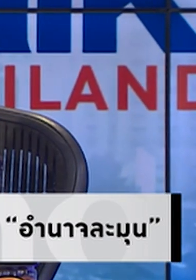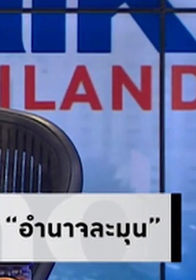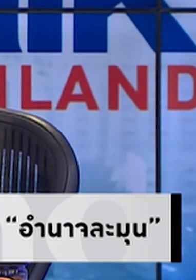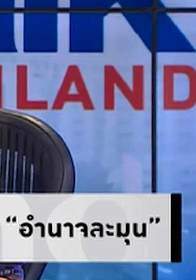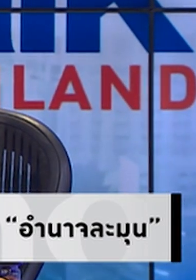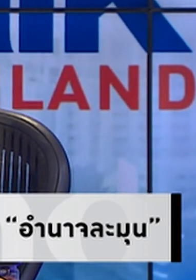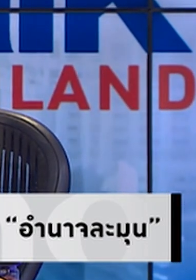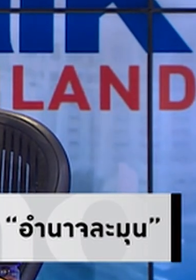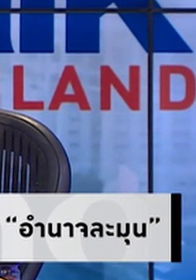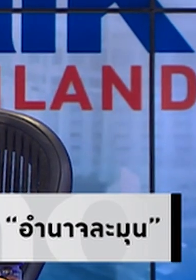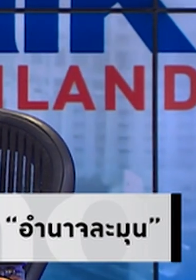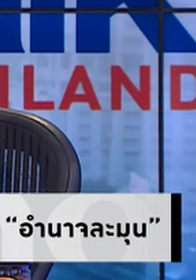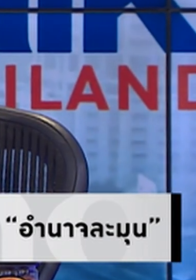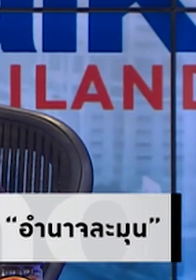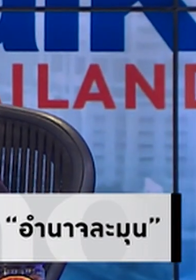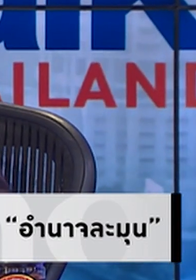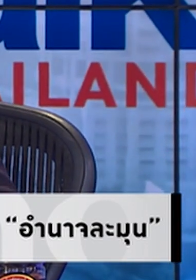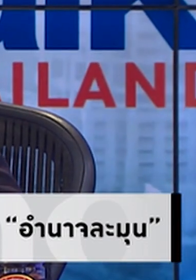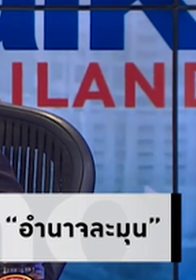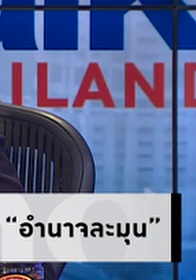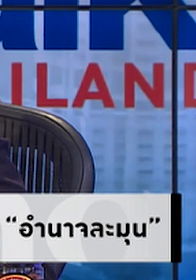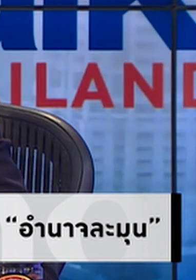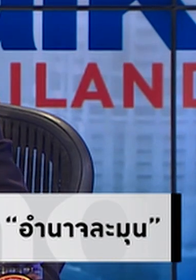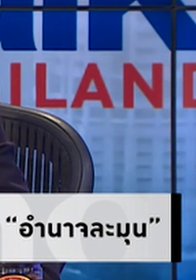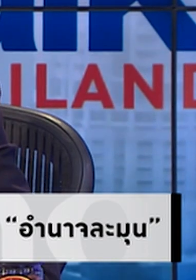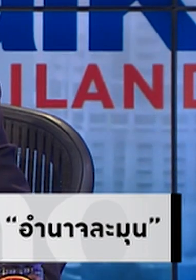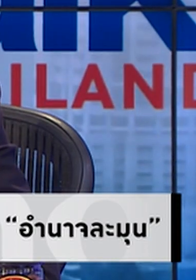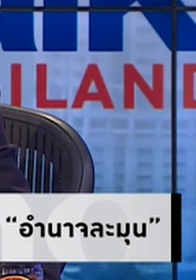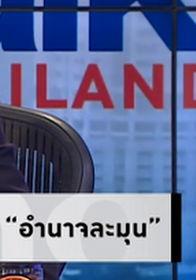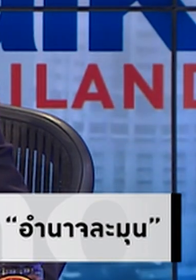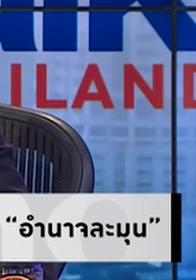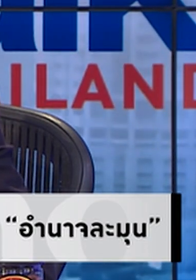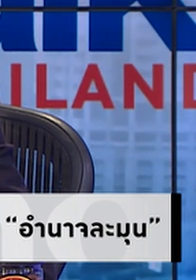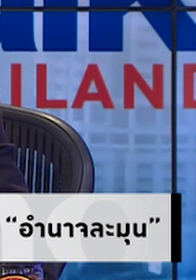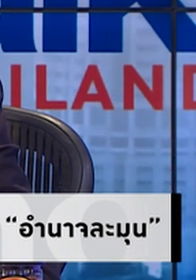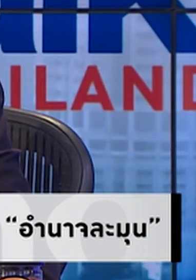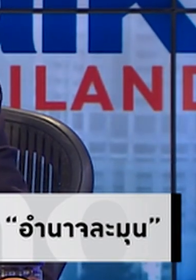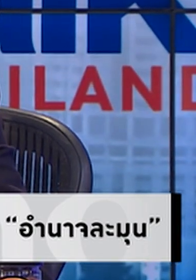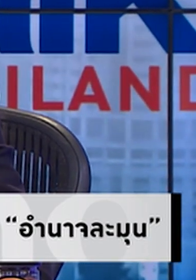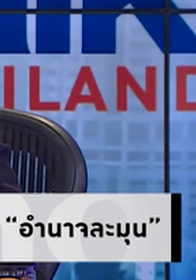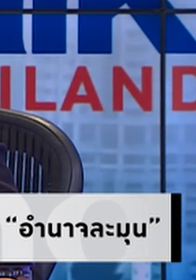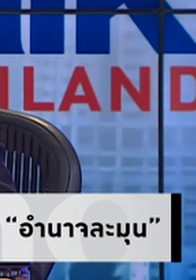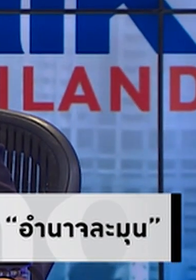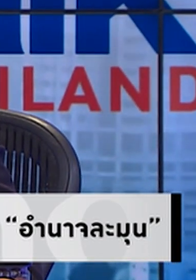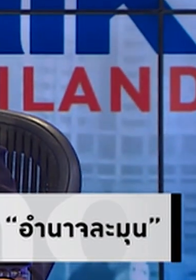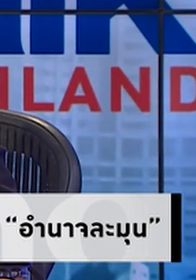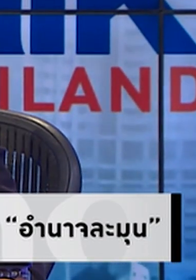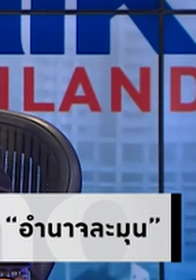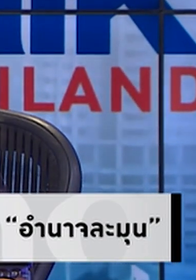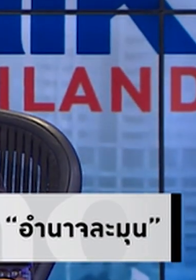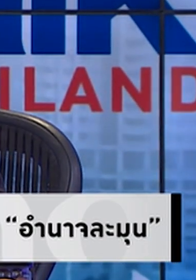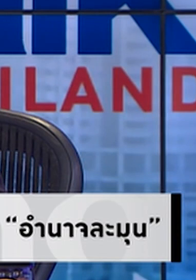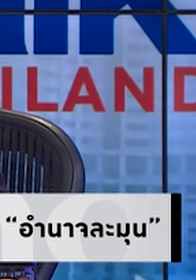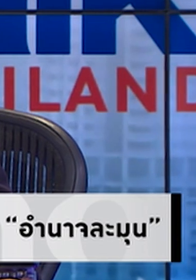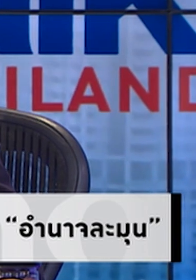ที่คนไม่เคารพเราก็แปลว่าเราไม่มีอำนาจไม่ว่าจะเป็นอำนาจแข็งหรืออำนาจอ่อน ครับ แค่นั้นเลย ครับนะฮะ ทุกค